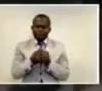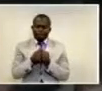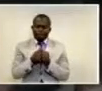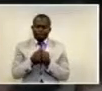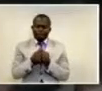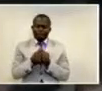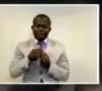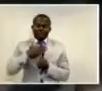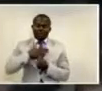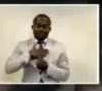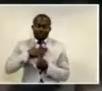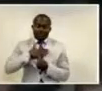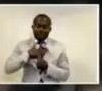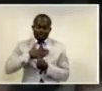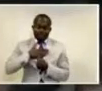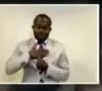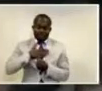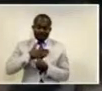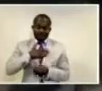yewe